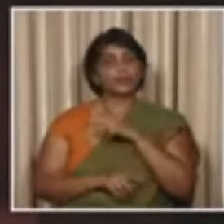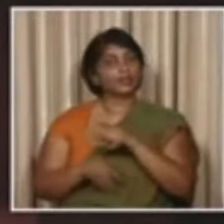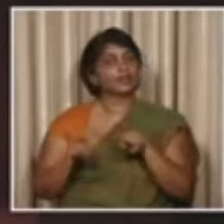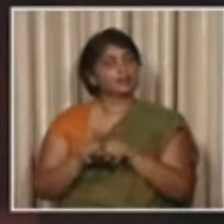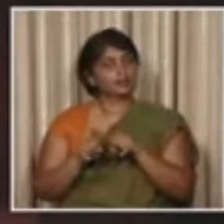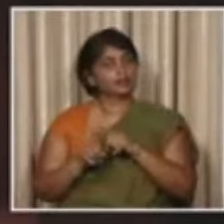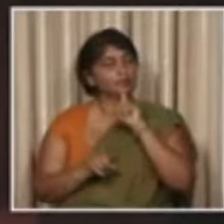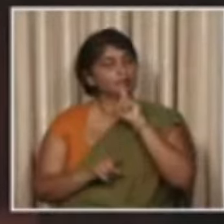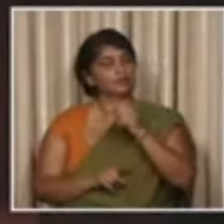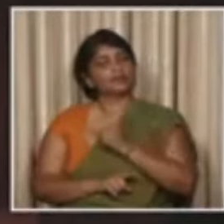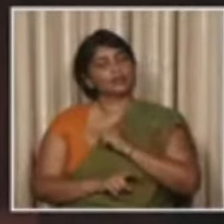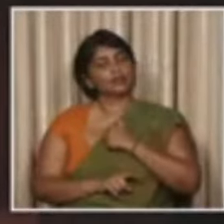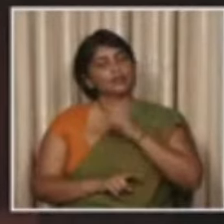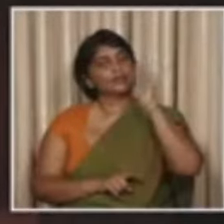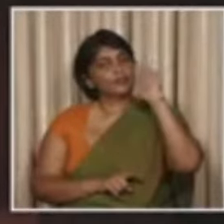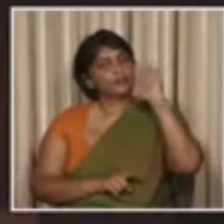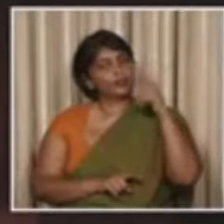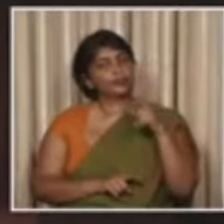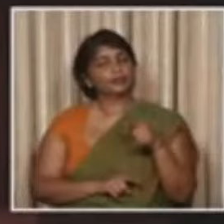මම කියන්න කැමති විශේෂයෙන්ම